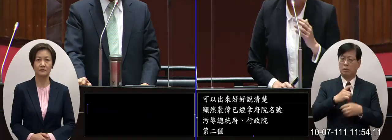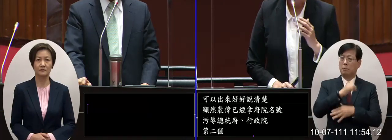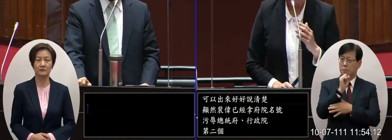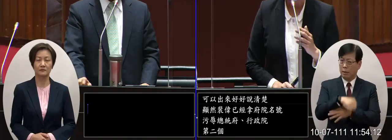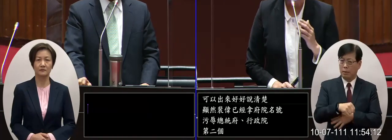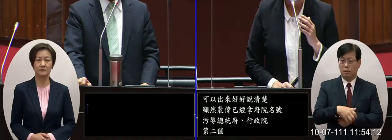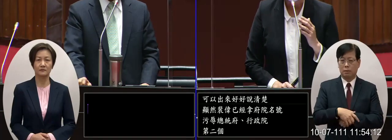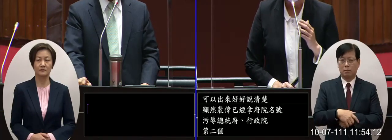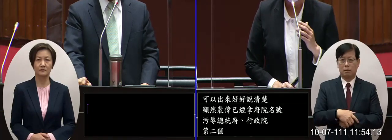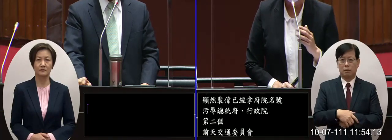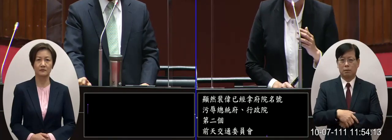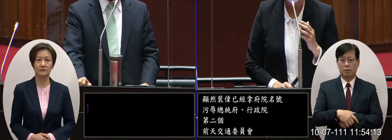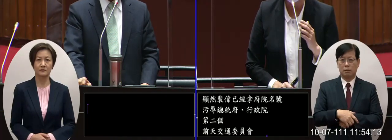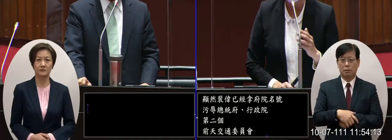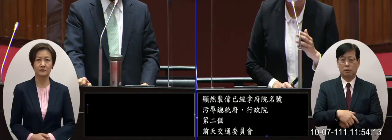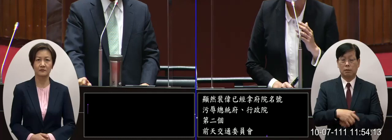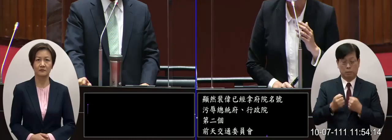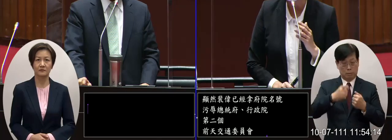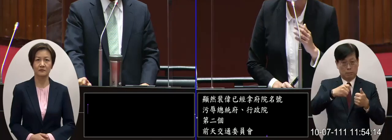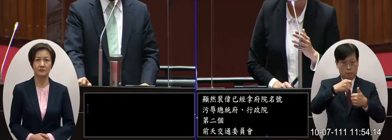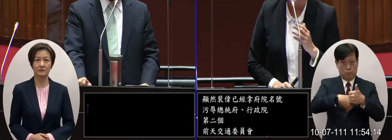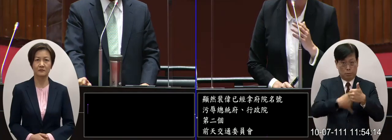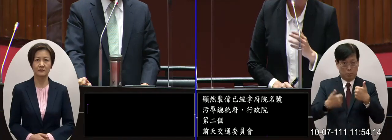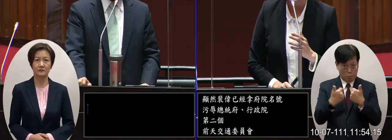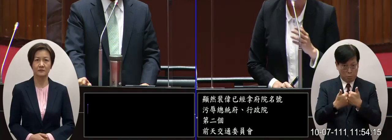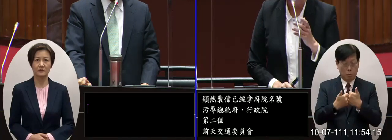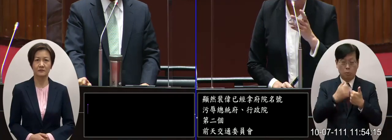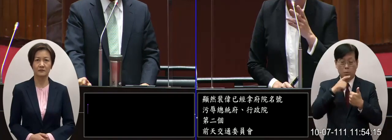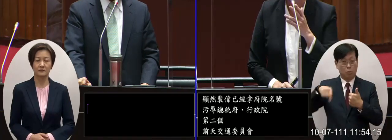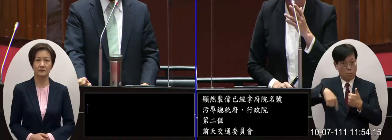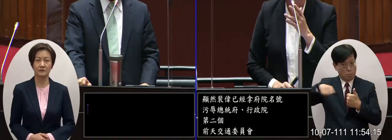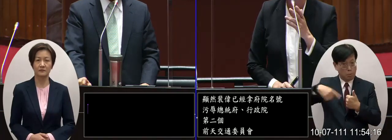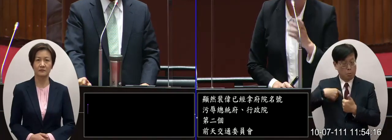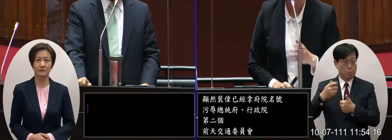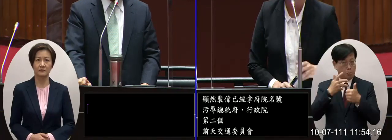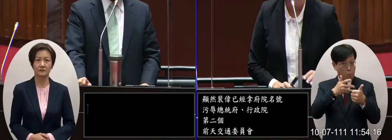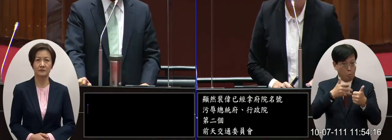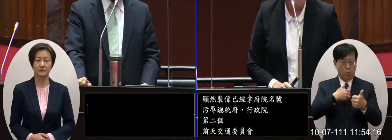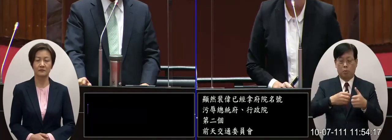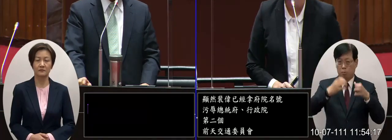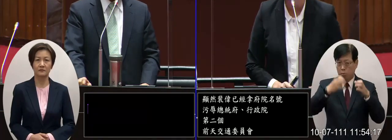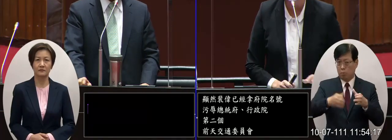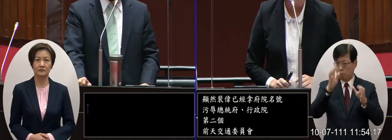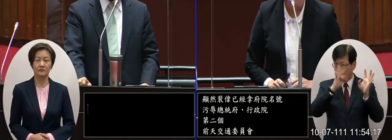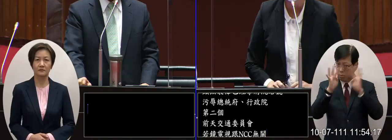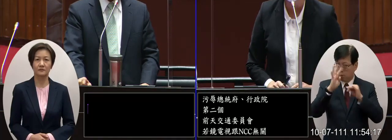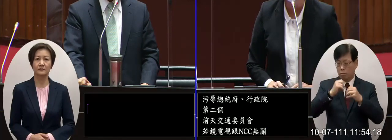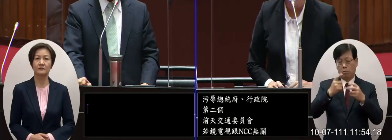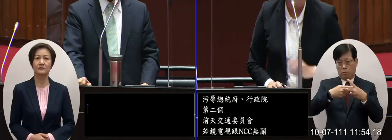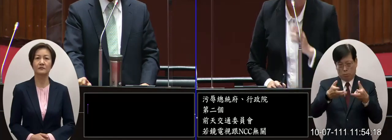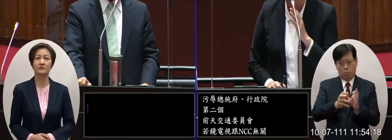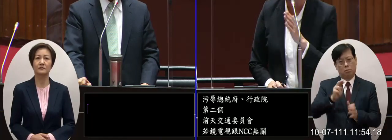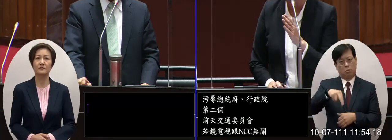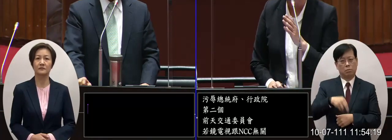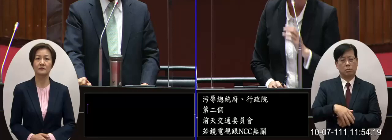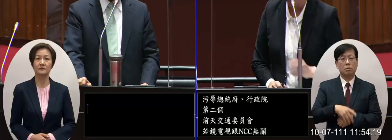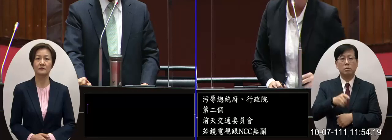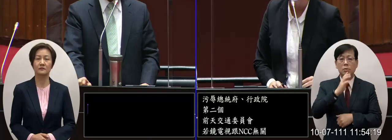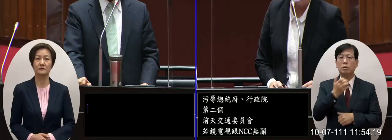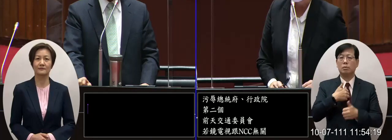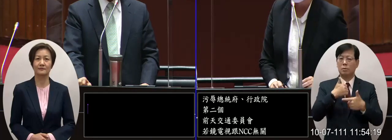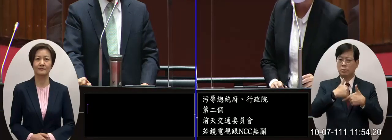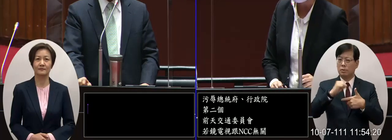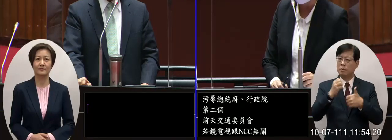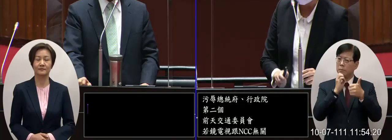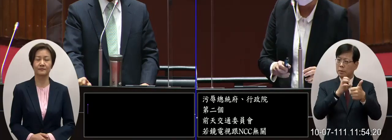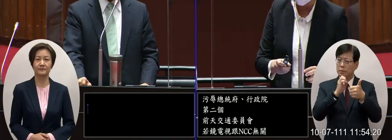应在那个委员会的委员 提出来的要成立这样子的一个调阅小组。好，这是以上我